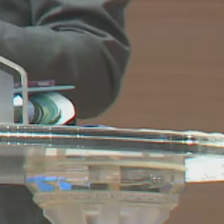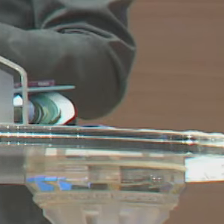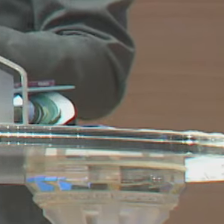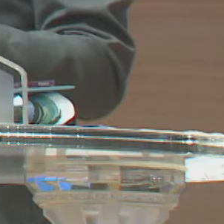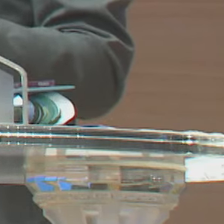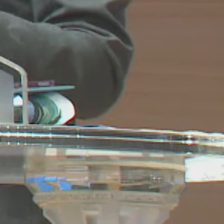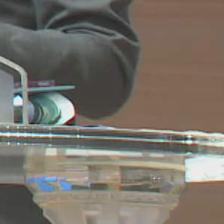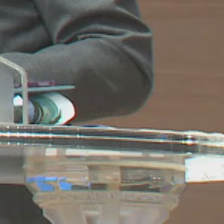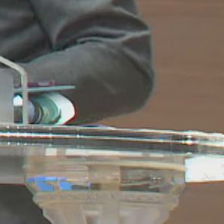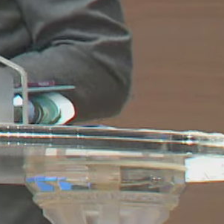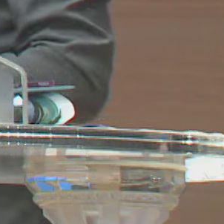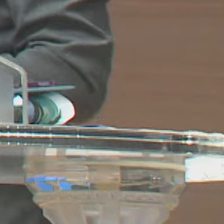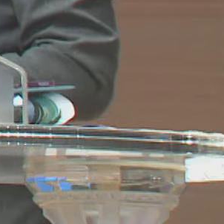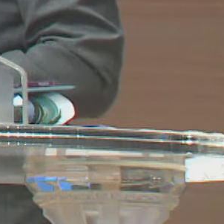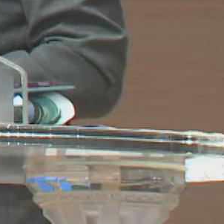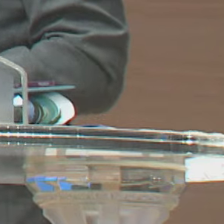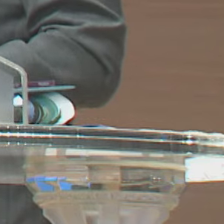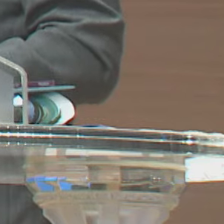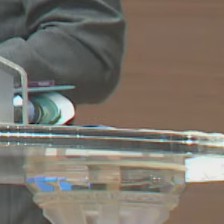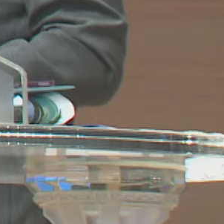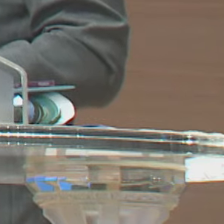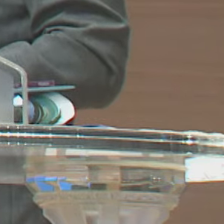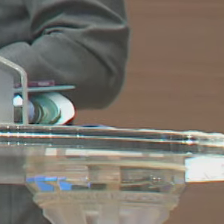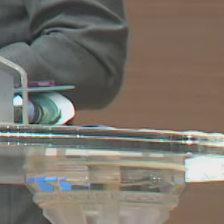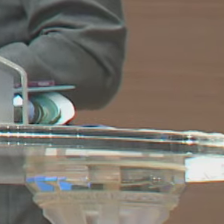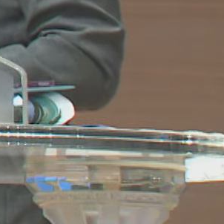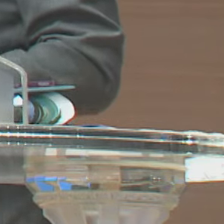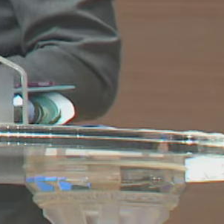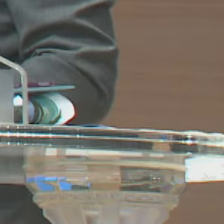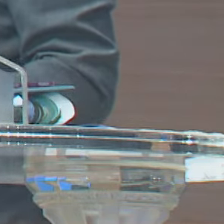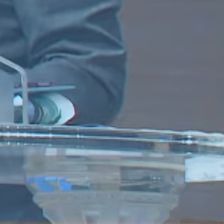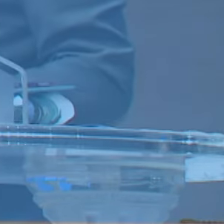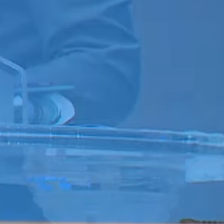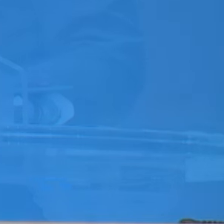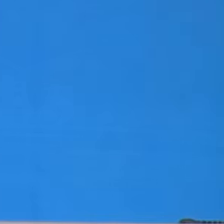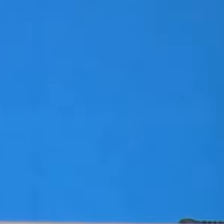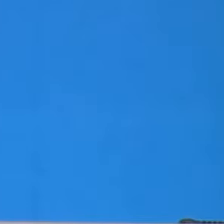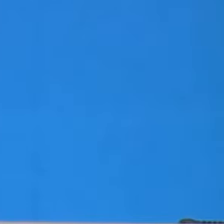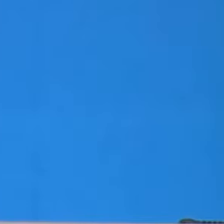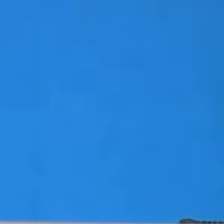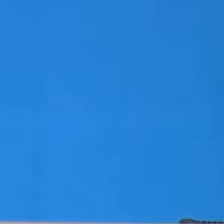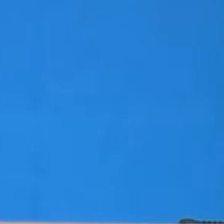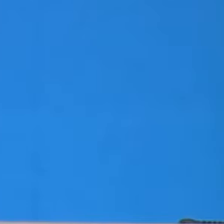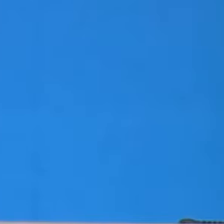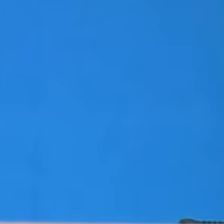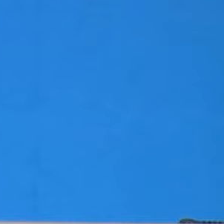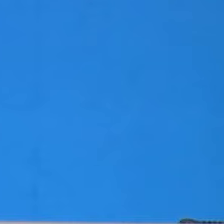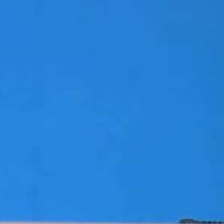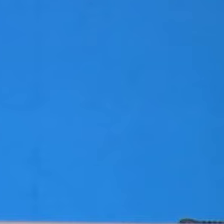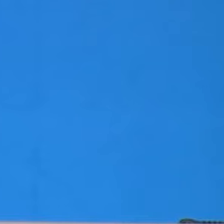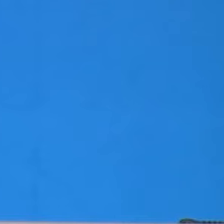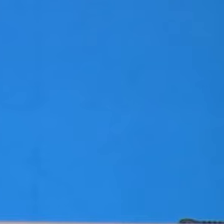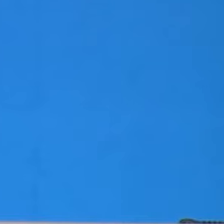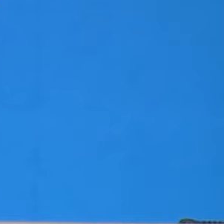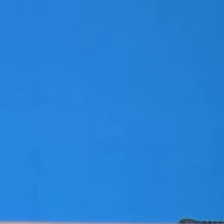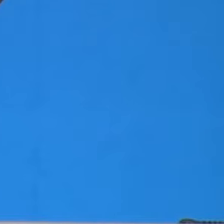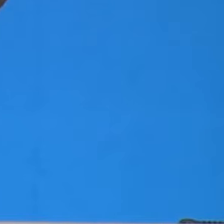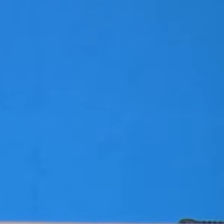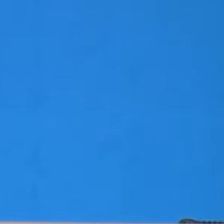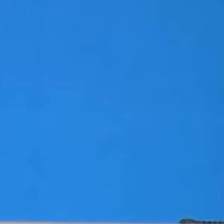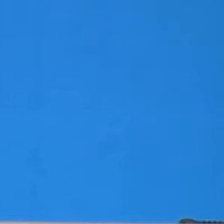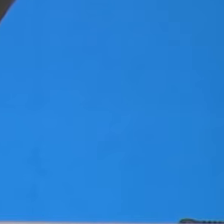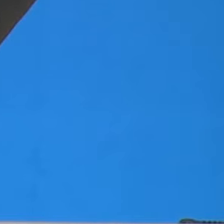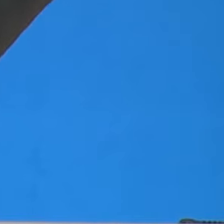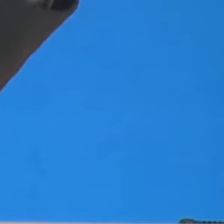직접 경험한 일입니다. 늦은 밤이었어요. LA에서 로스앤젤레스에서 출발해서 워싱턴 DC로